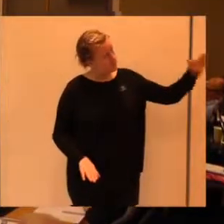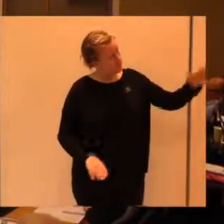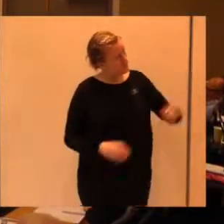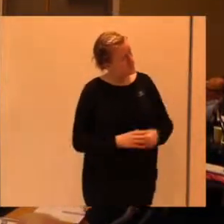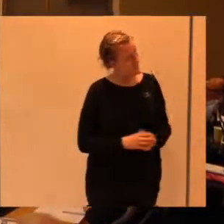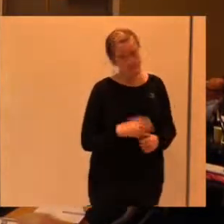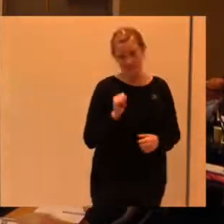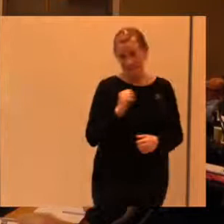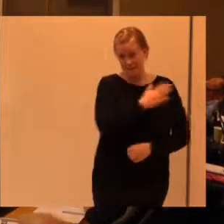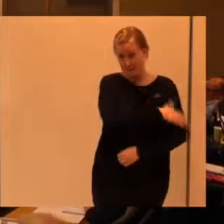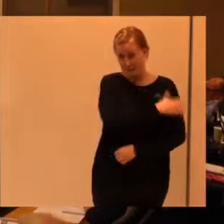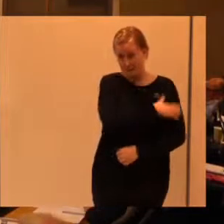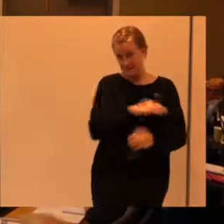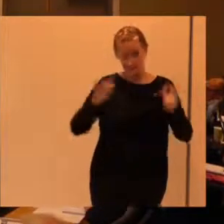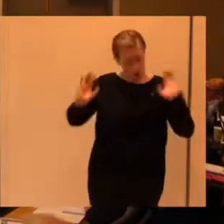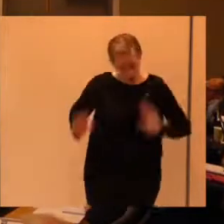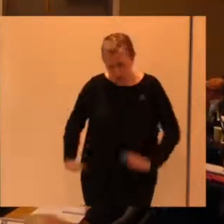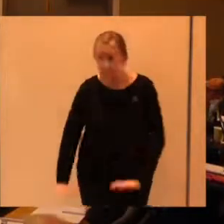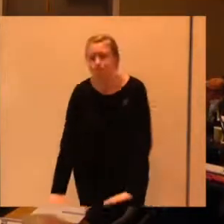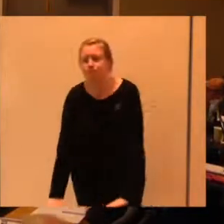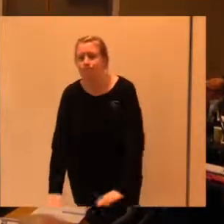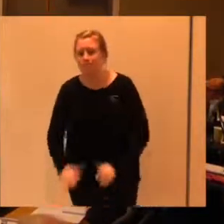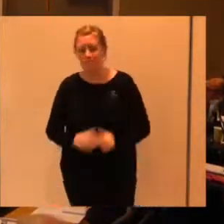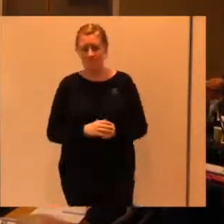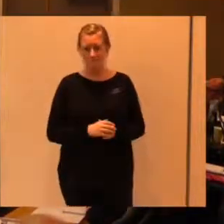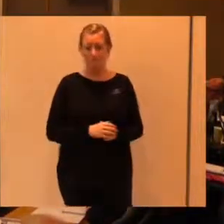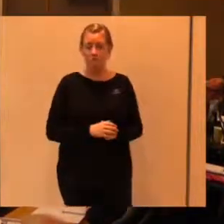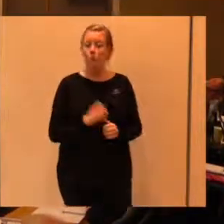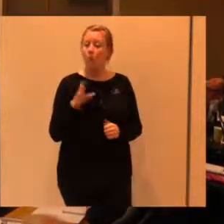ganska betydligt. Så fort jag ska göra något.